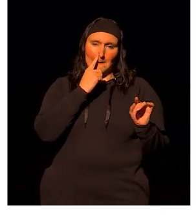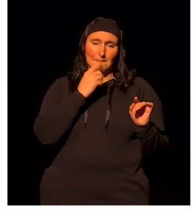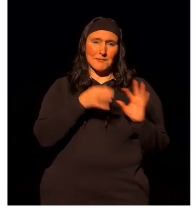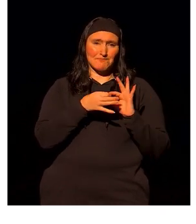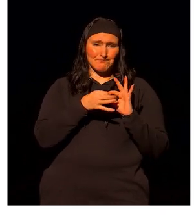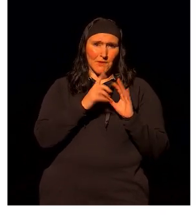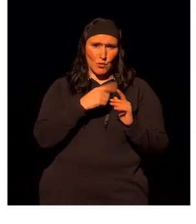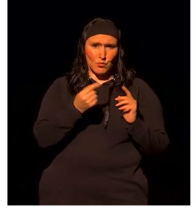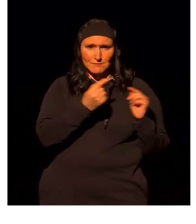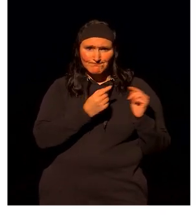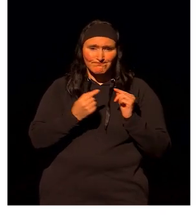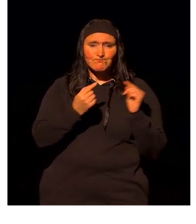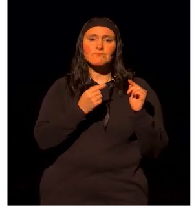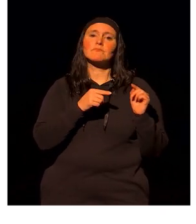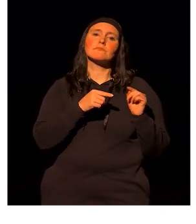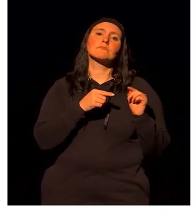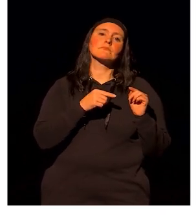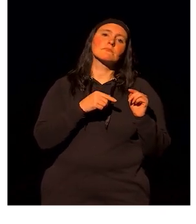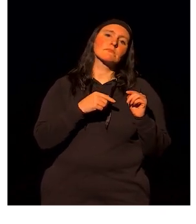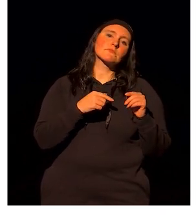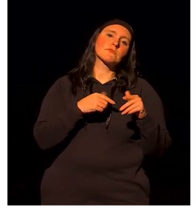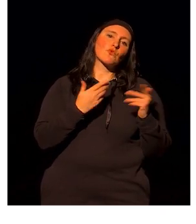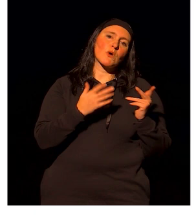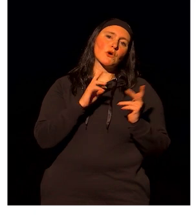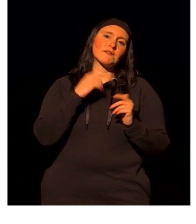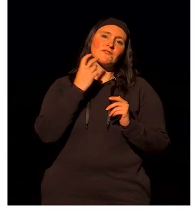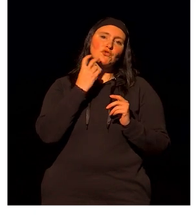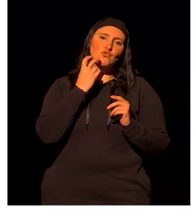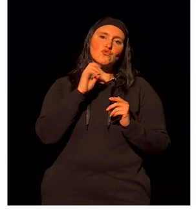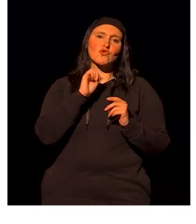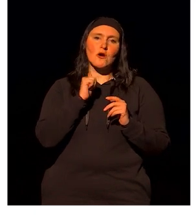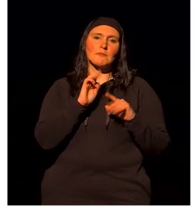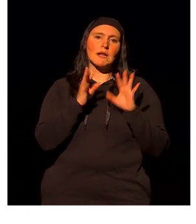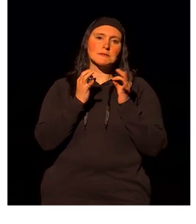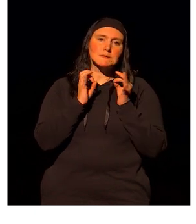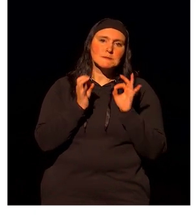da theoretisch zu differenzieren.